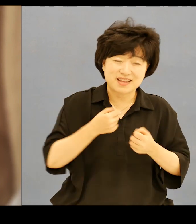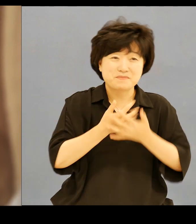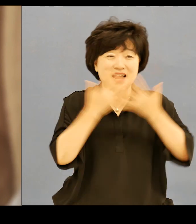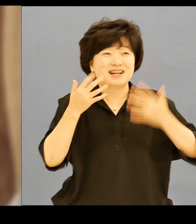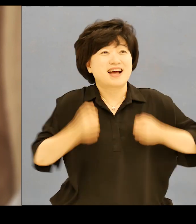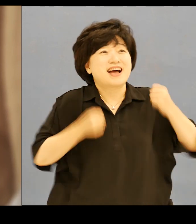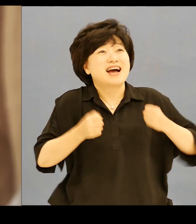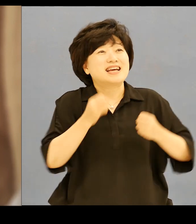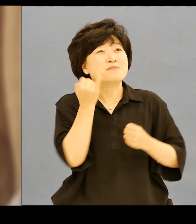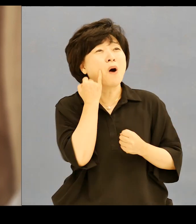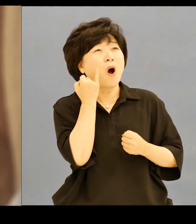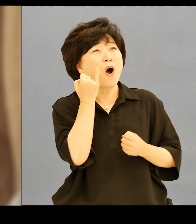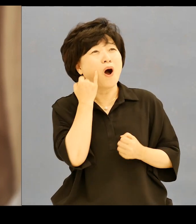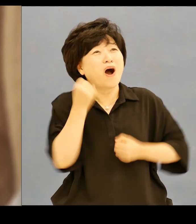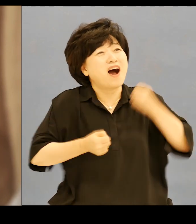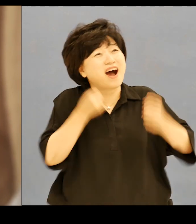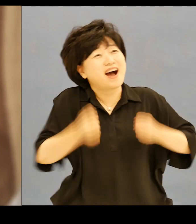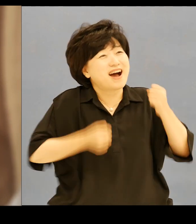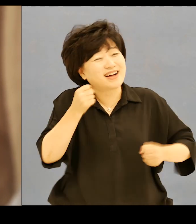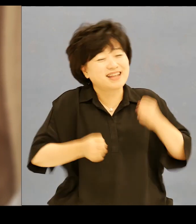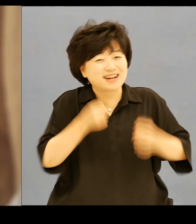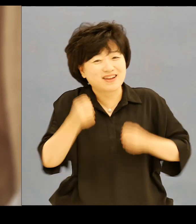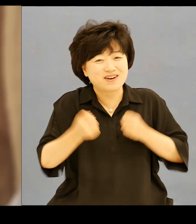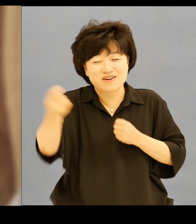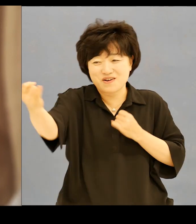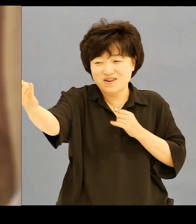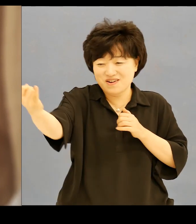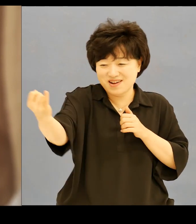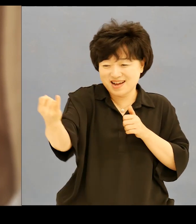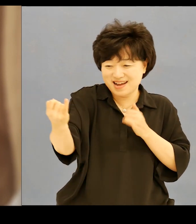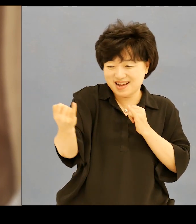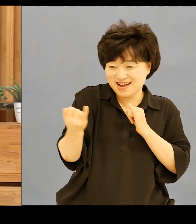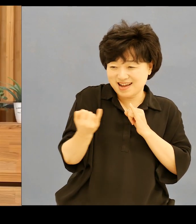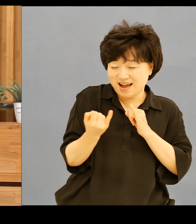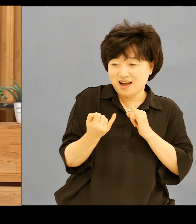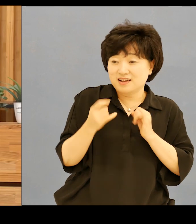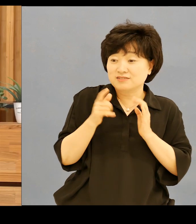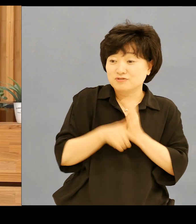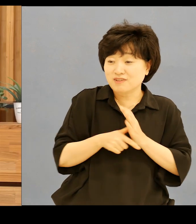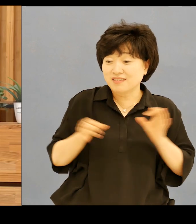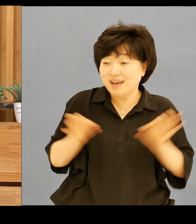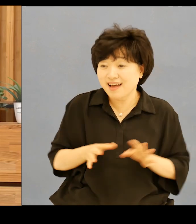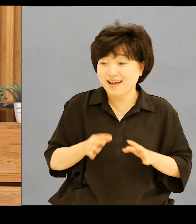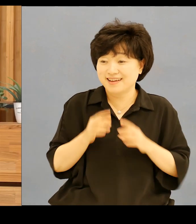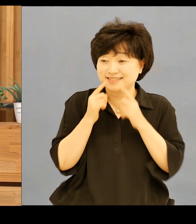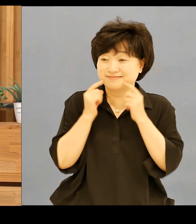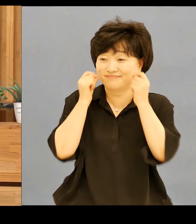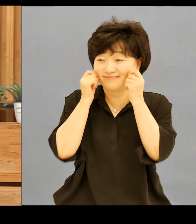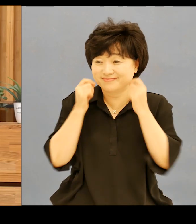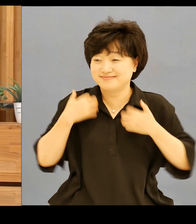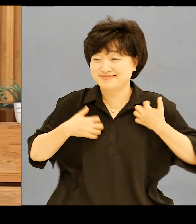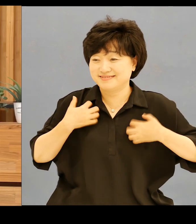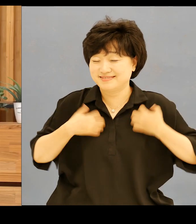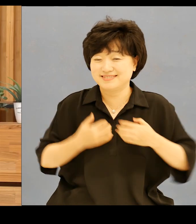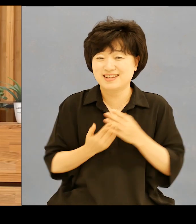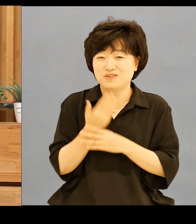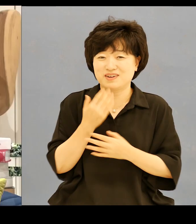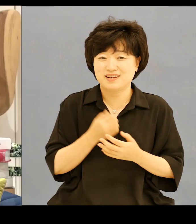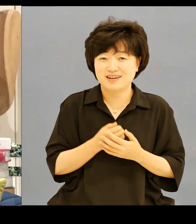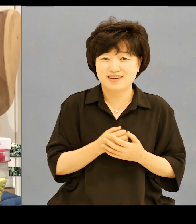밝게 달려오는데 그 순간에 또 녹아내리더라고요. 막 이상하게